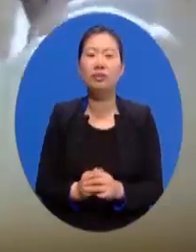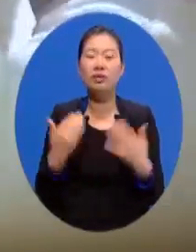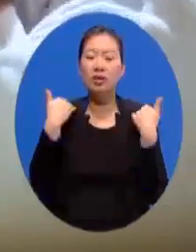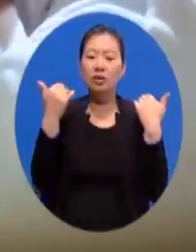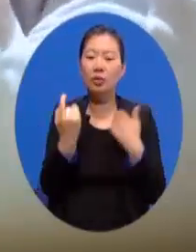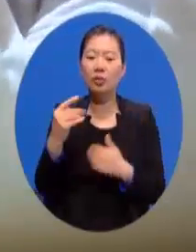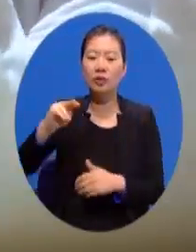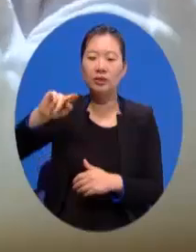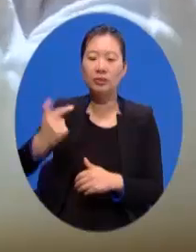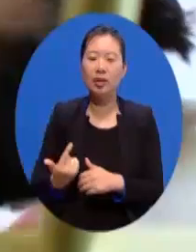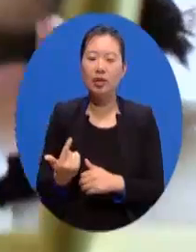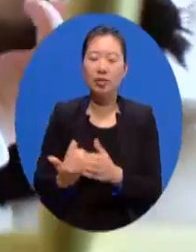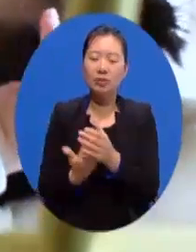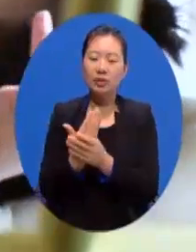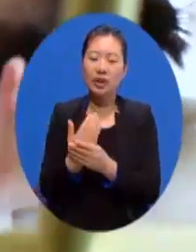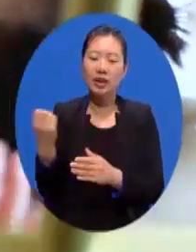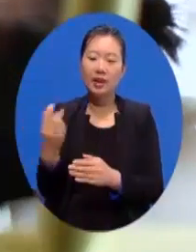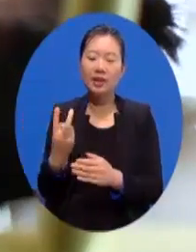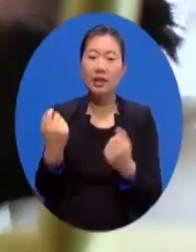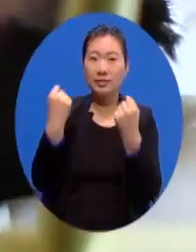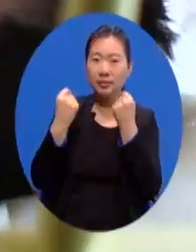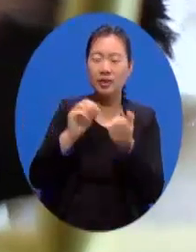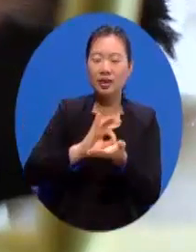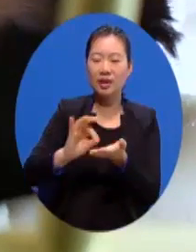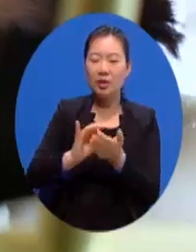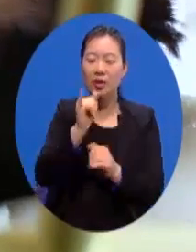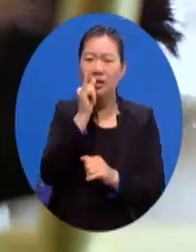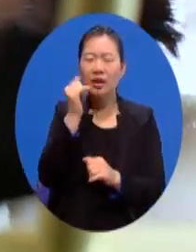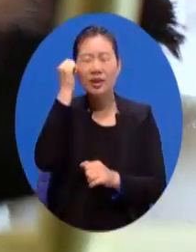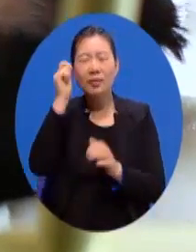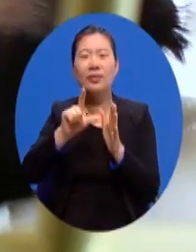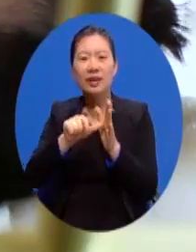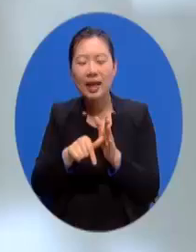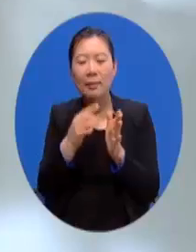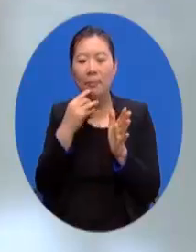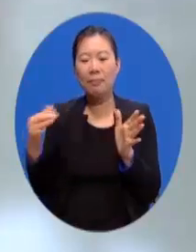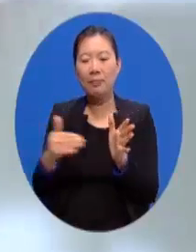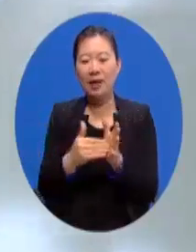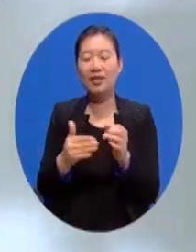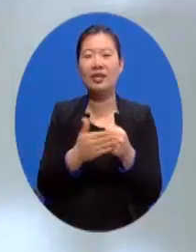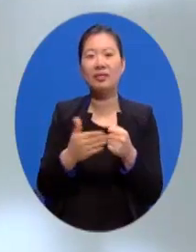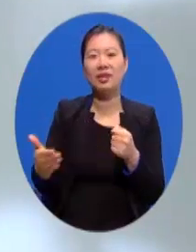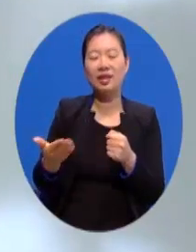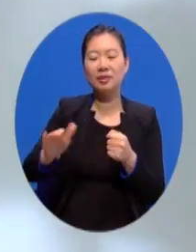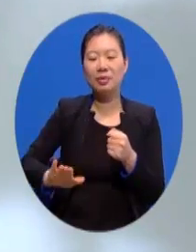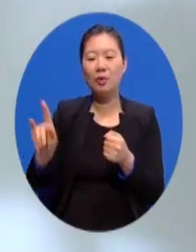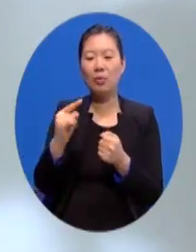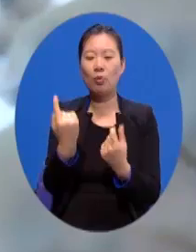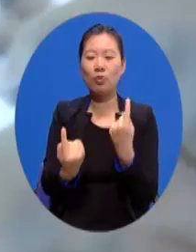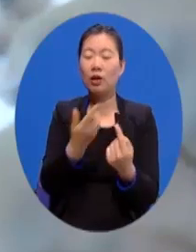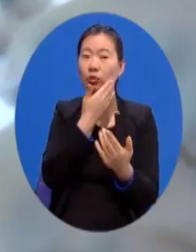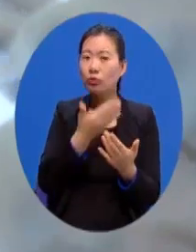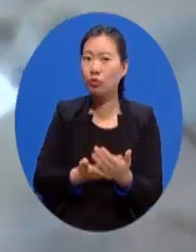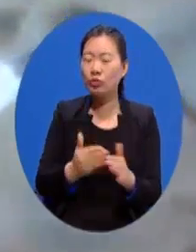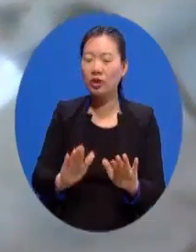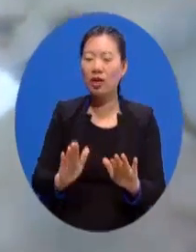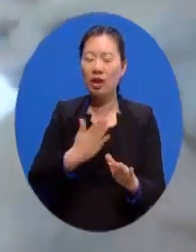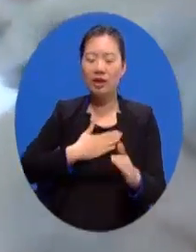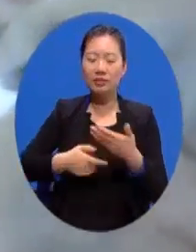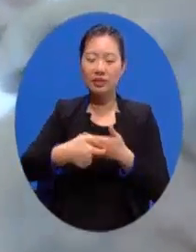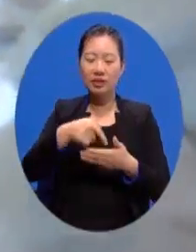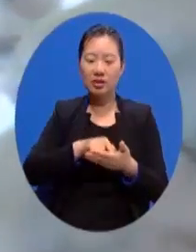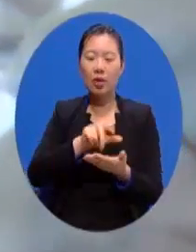성장 호르몬의 분비가 가장 왕성하게 일어나는 시간도 잠잘 때이기 때문입니다. 그러나 무엇보다 중요한 것은